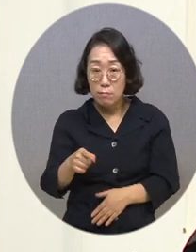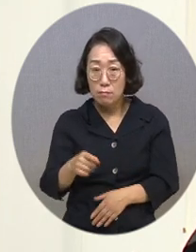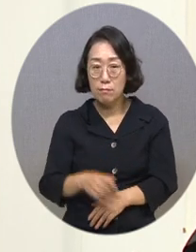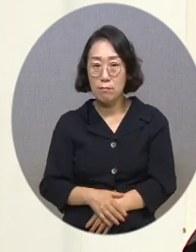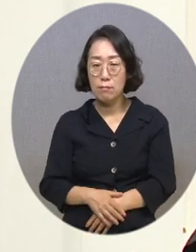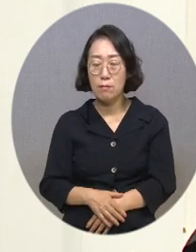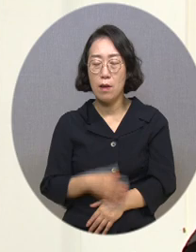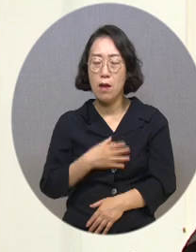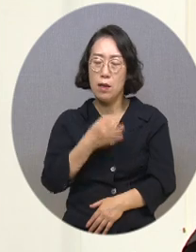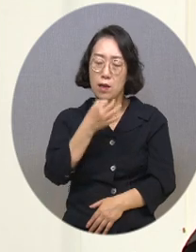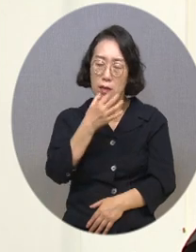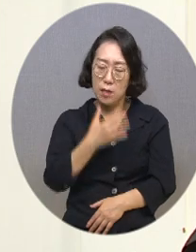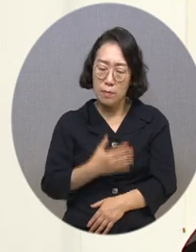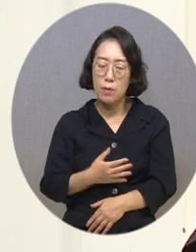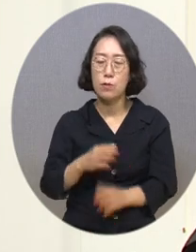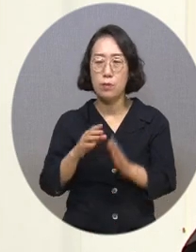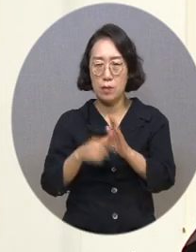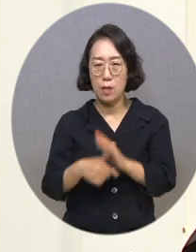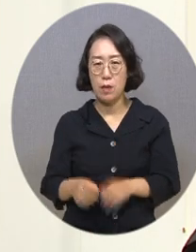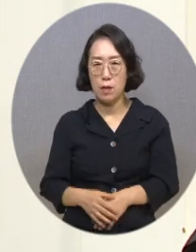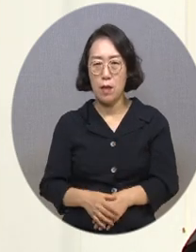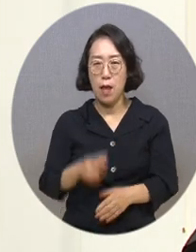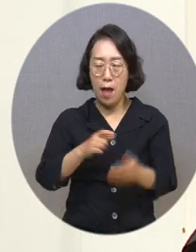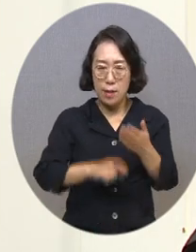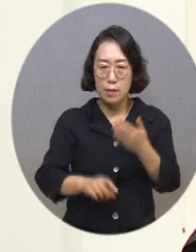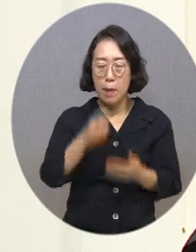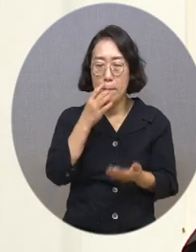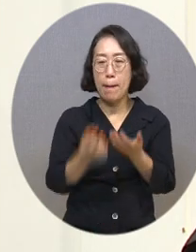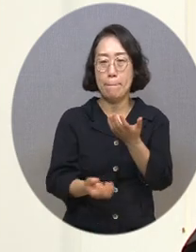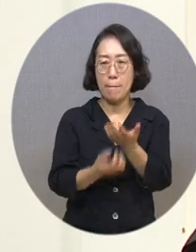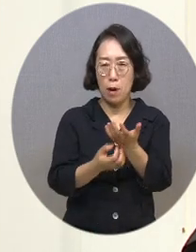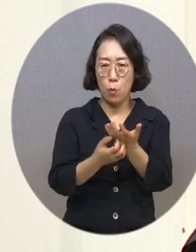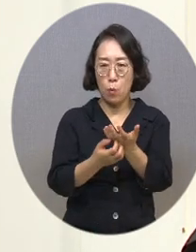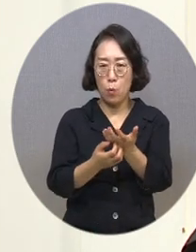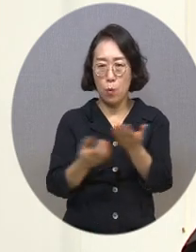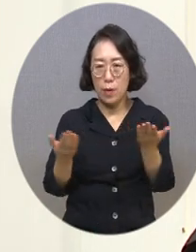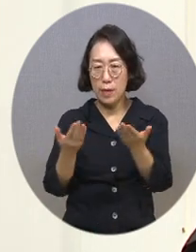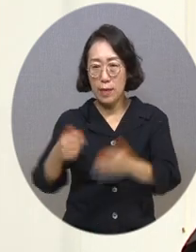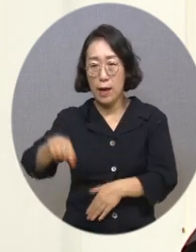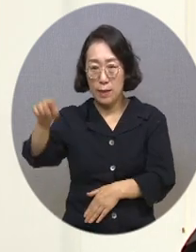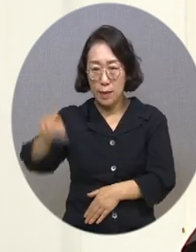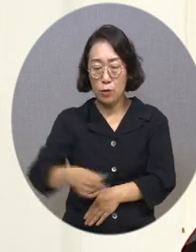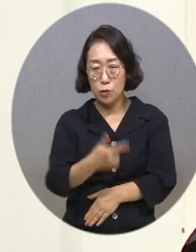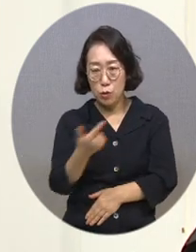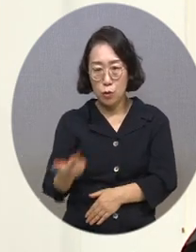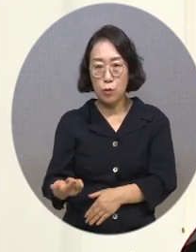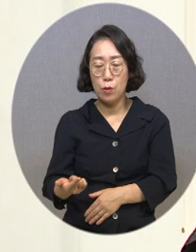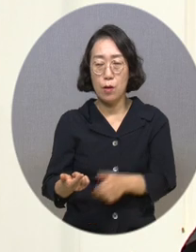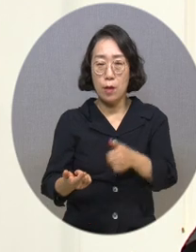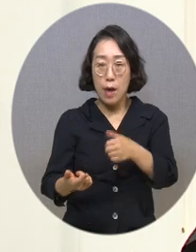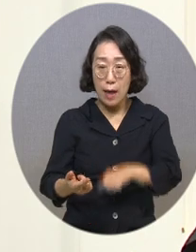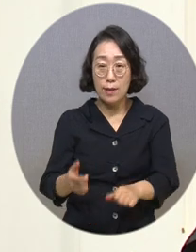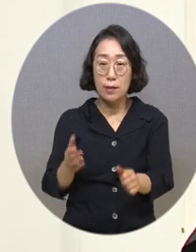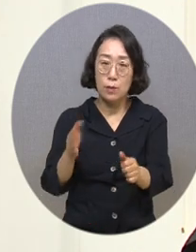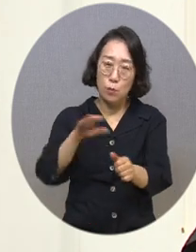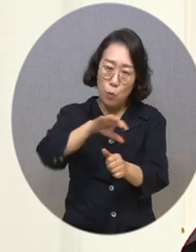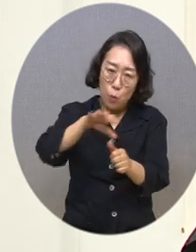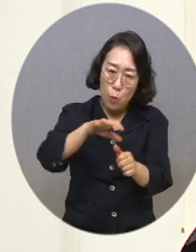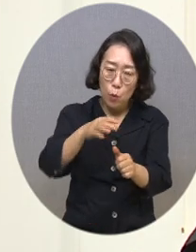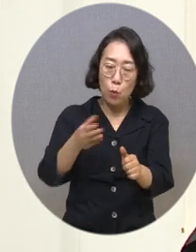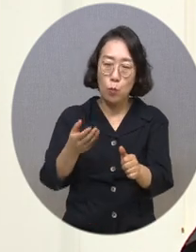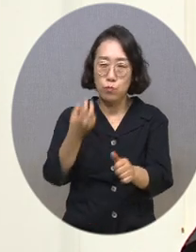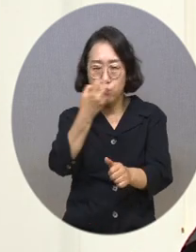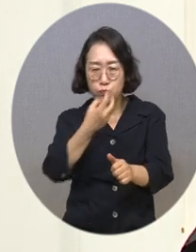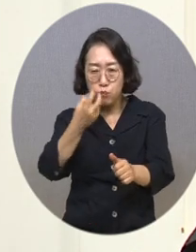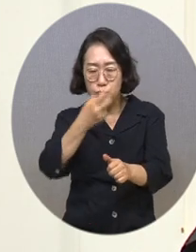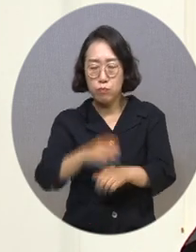되게 힘들었거든요. 아침에 밥을 하고 일을 갔다가 와서 또 아이를 챙기고 막 했는데 왜